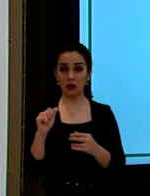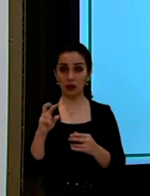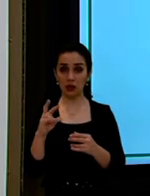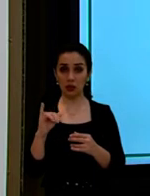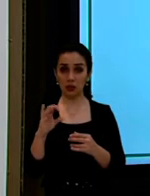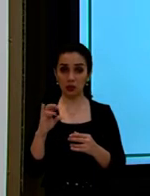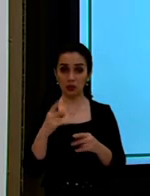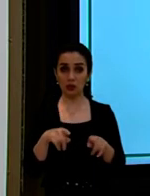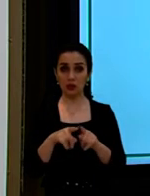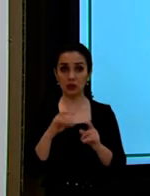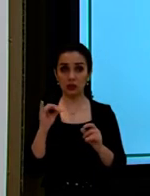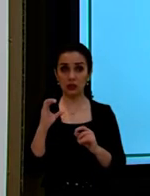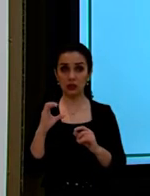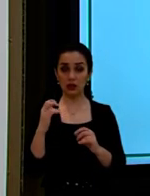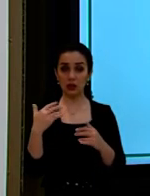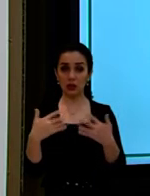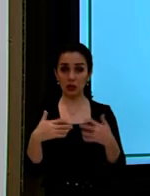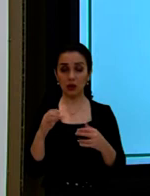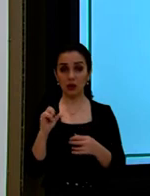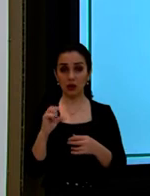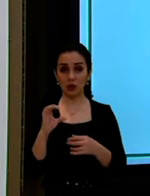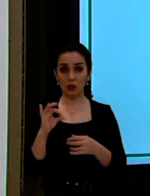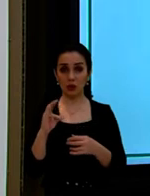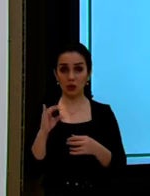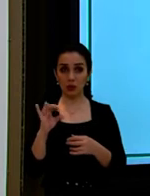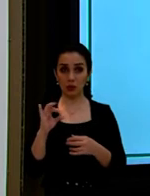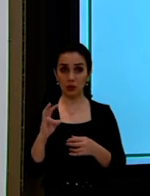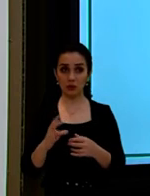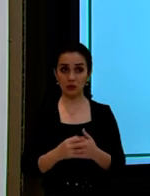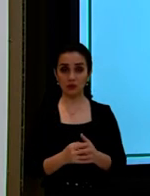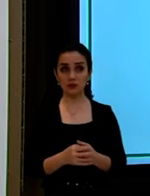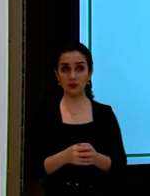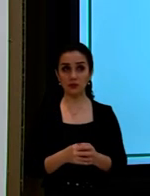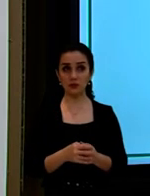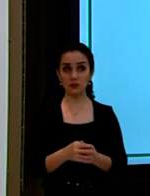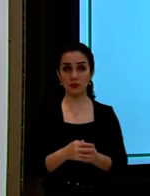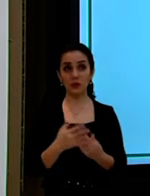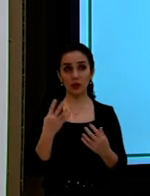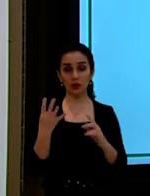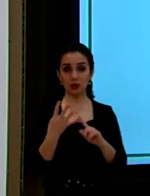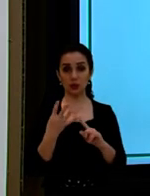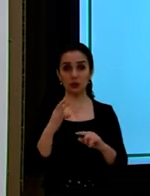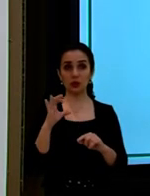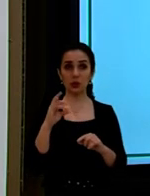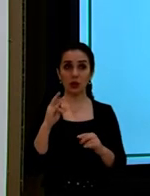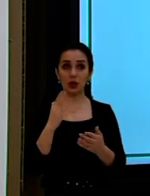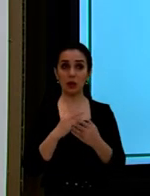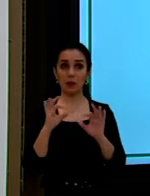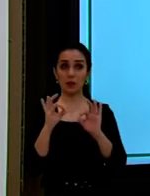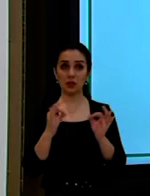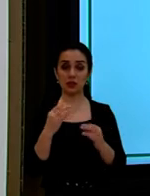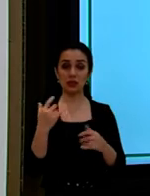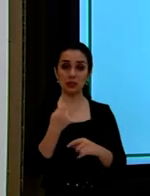катион и с слабый они он четвертое правило соли образованные